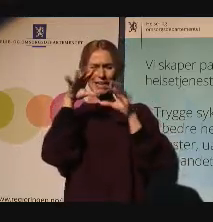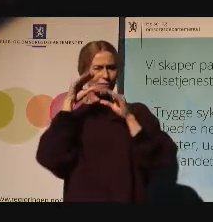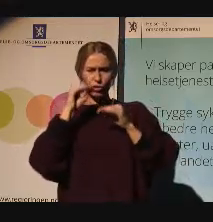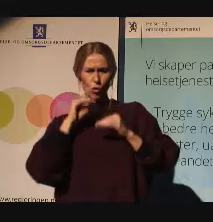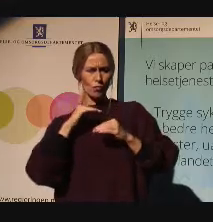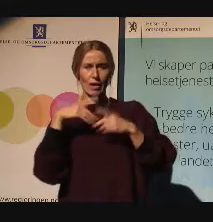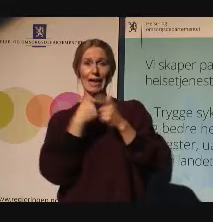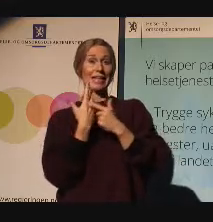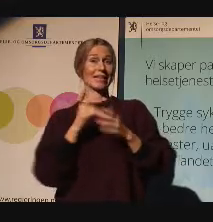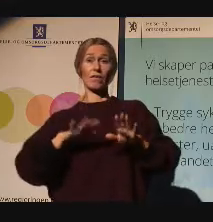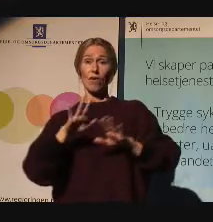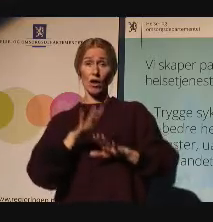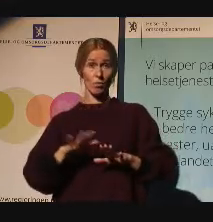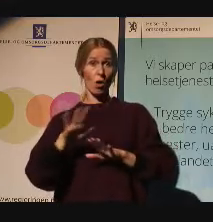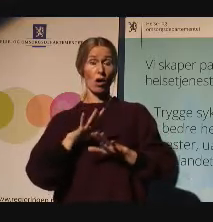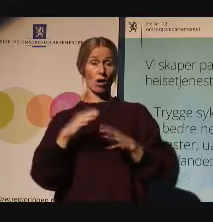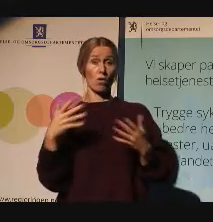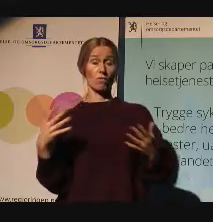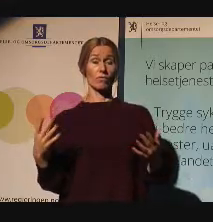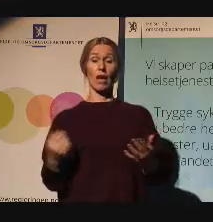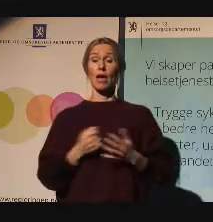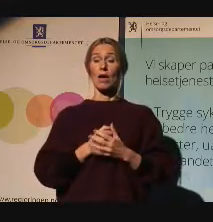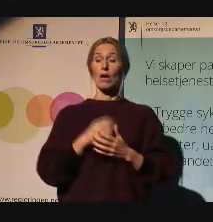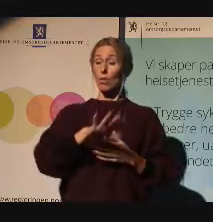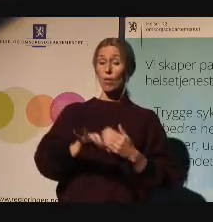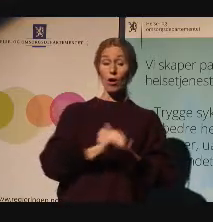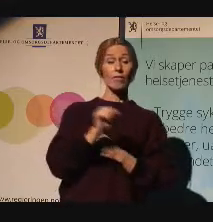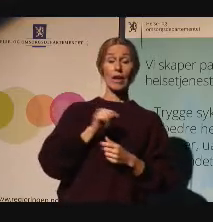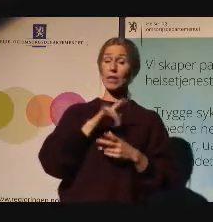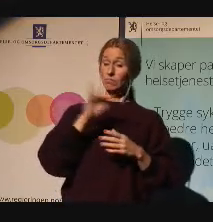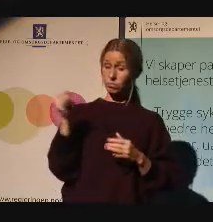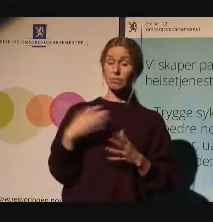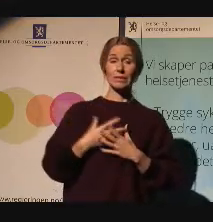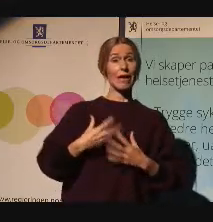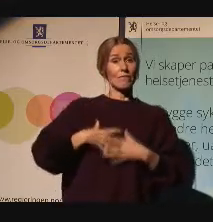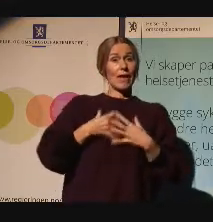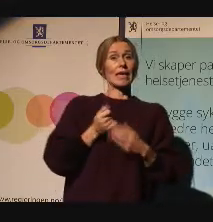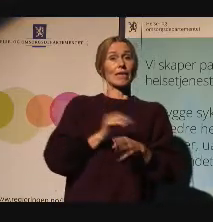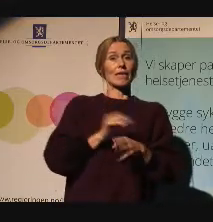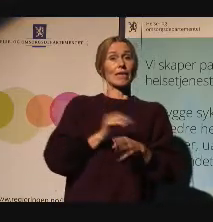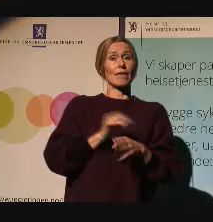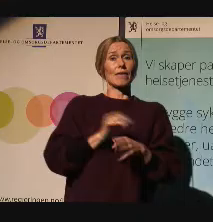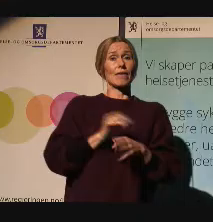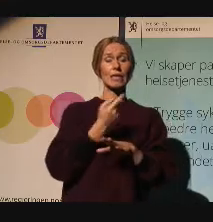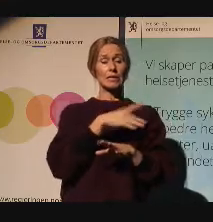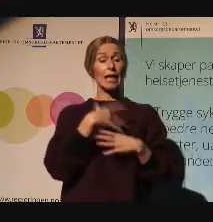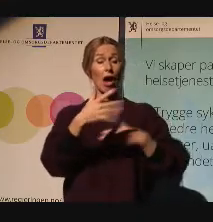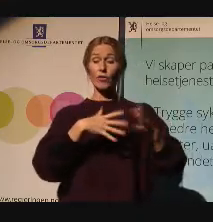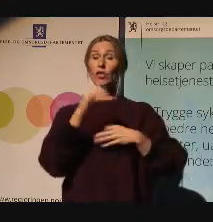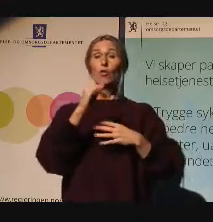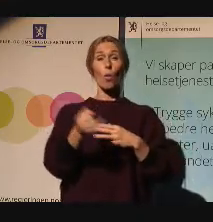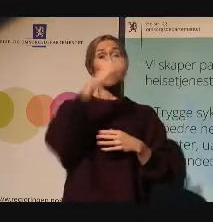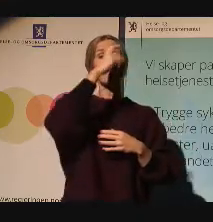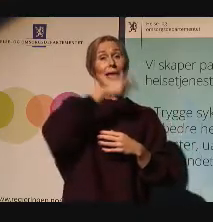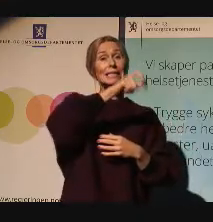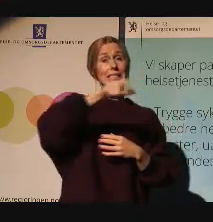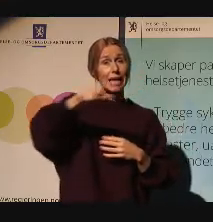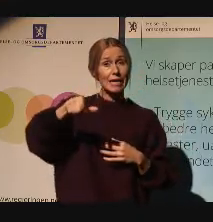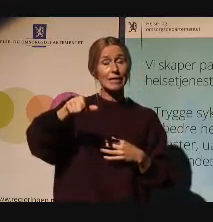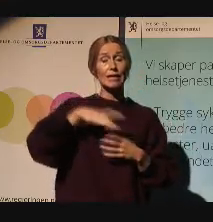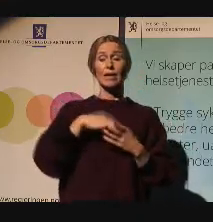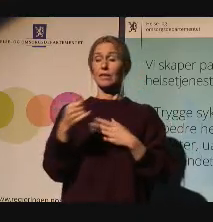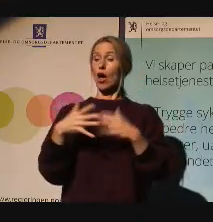på. Og barnevernet, ja, det vekker følelser. Barnevernet handler om mennesker. Det handler om